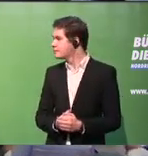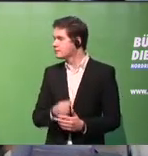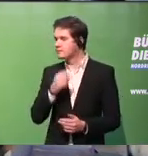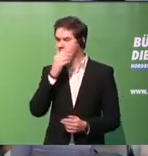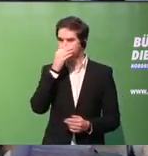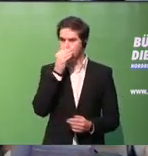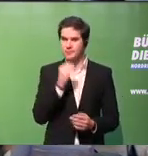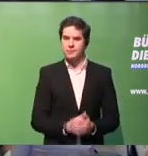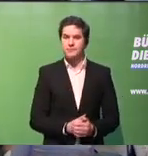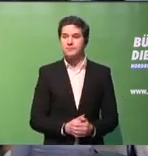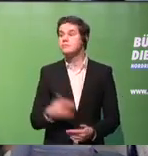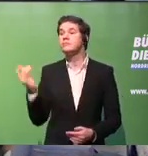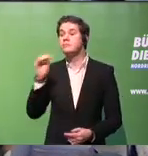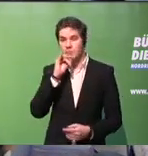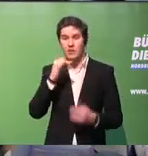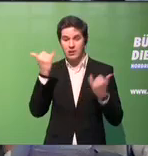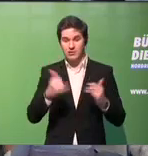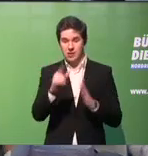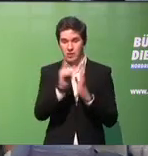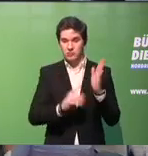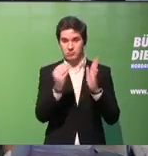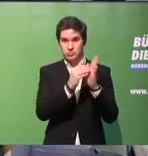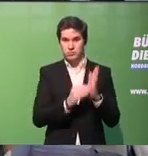komplett ist, schließe ich dann auch die